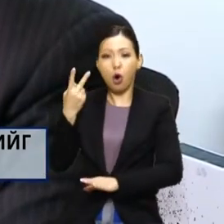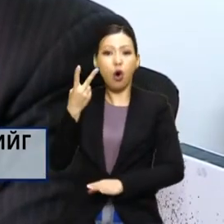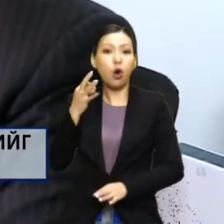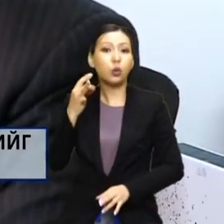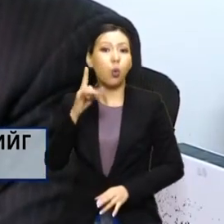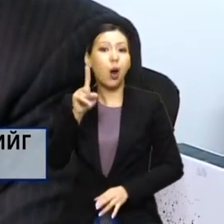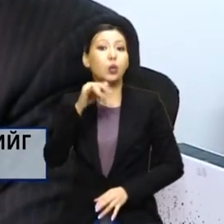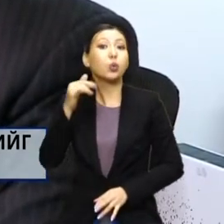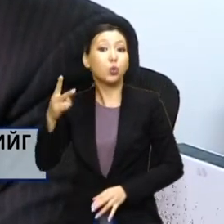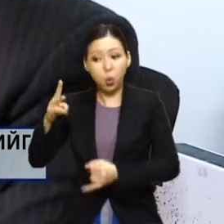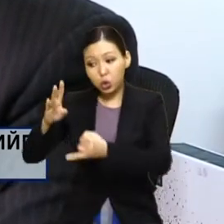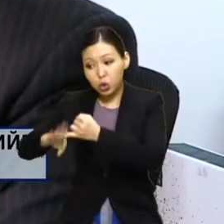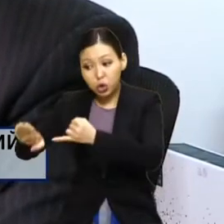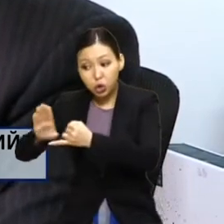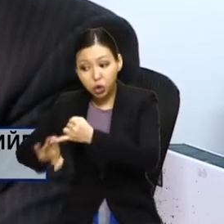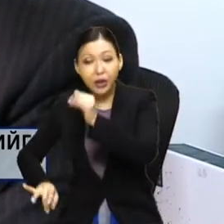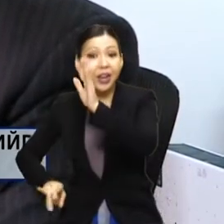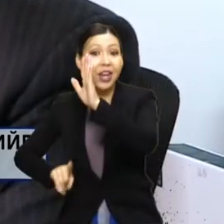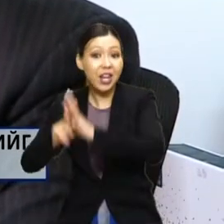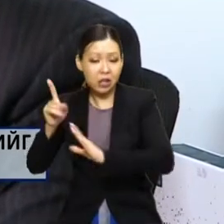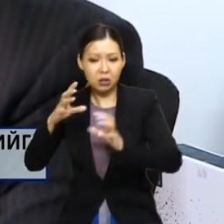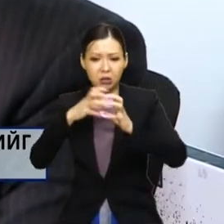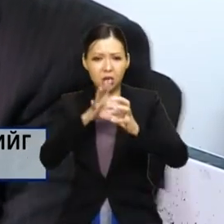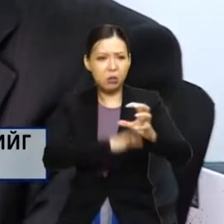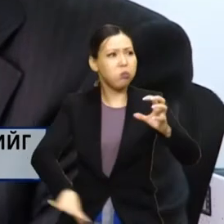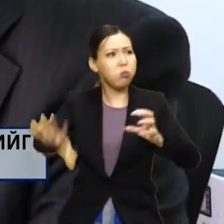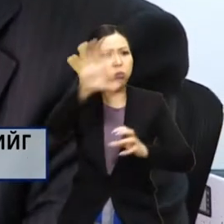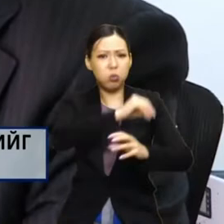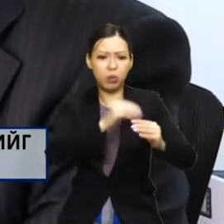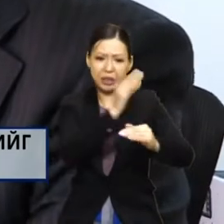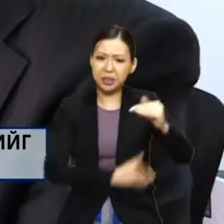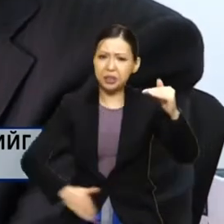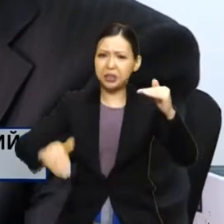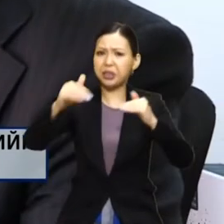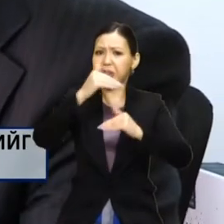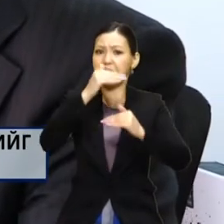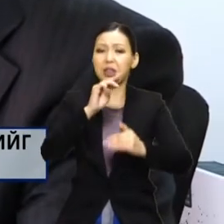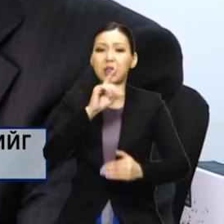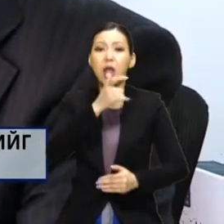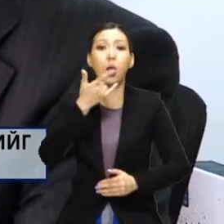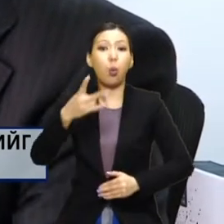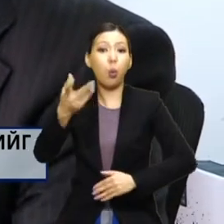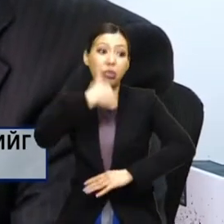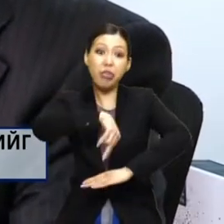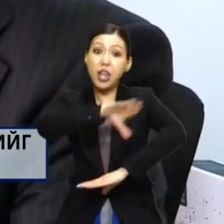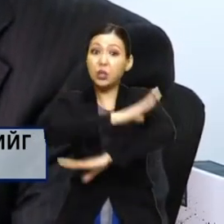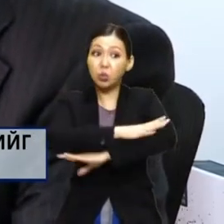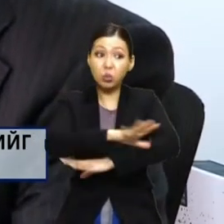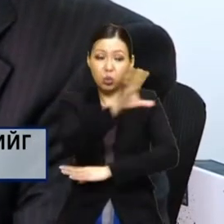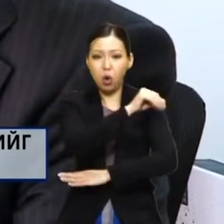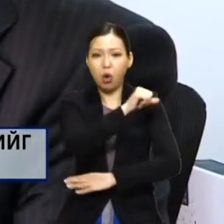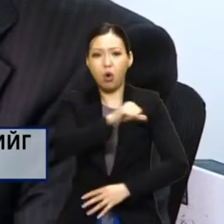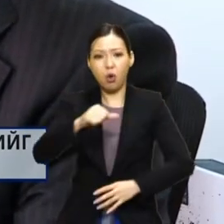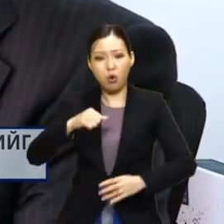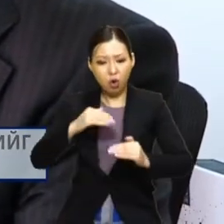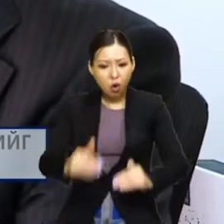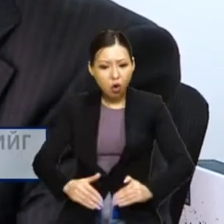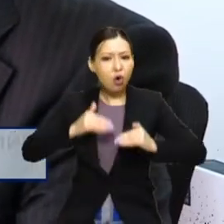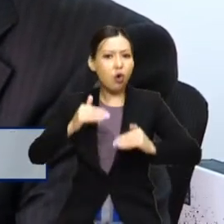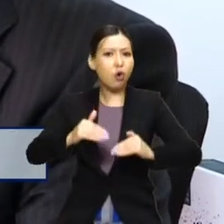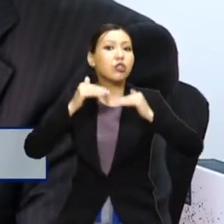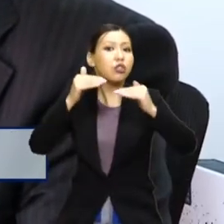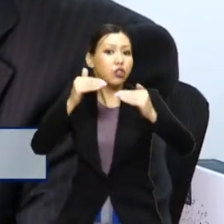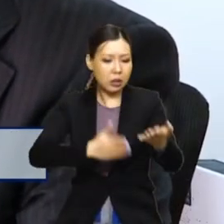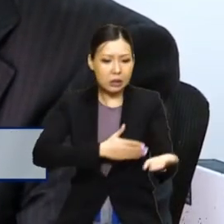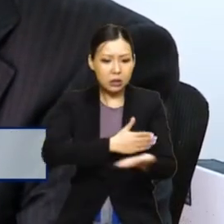сүв төгсгөлөөс эхлээд дэлхийн тэргуүлэх их сургуулиуд бол өөрийнхөө хөгжлийн чиг хандлагад бол